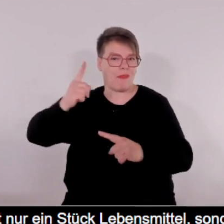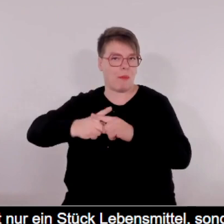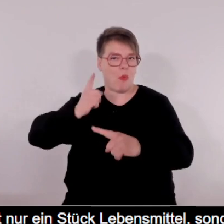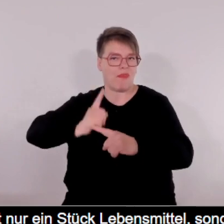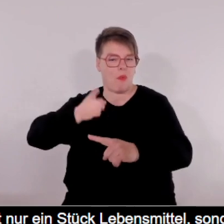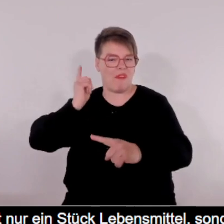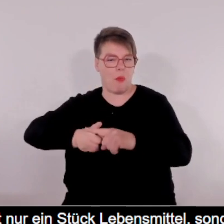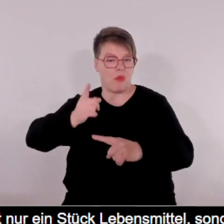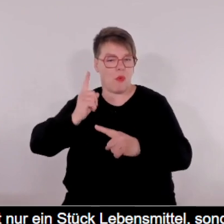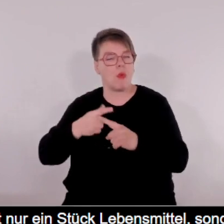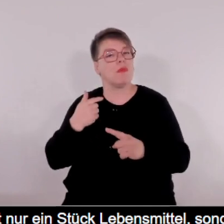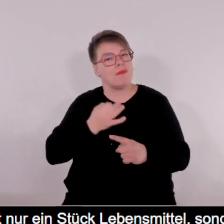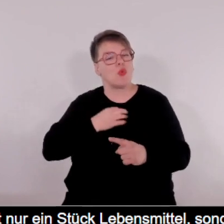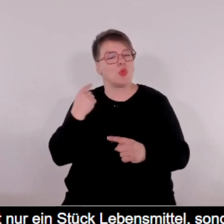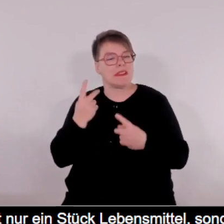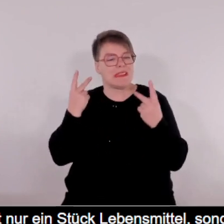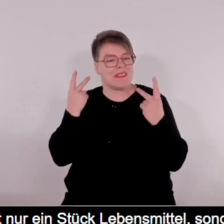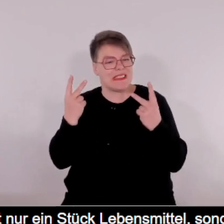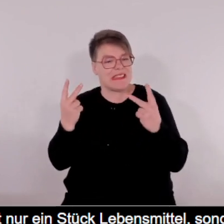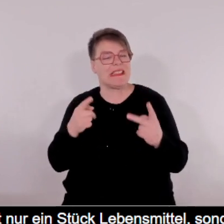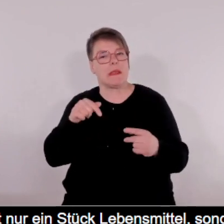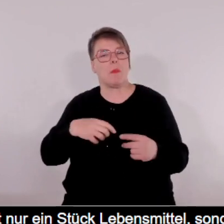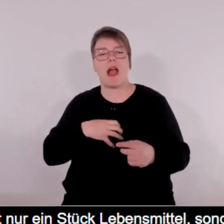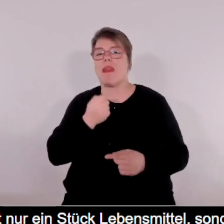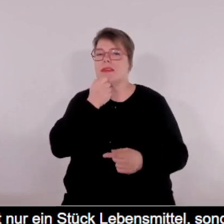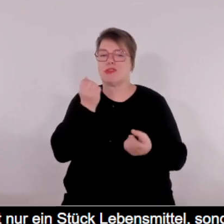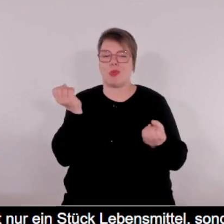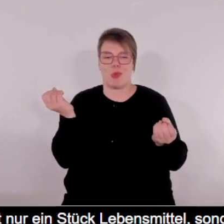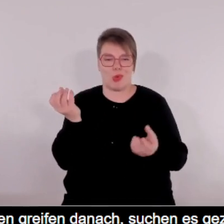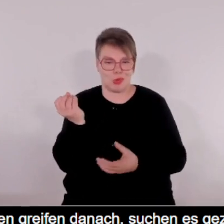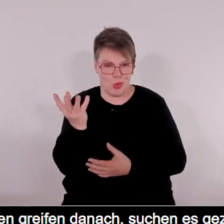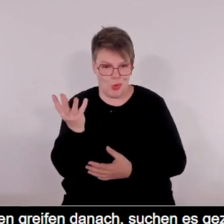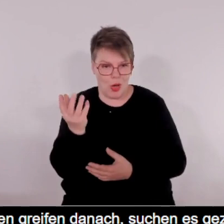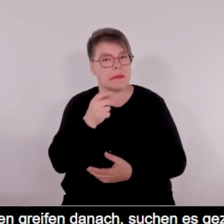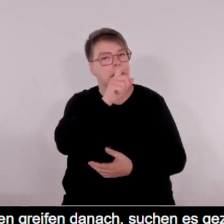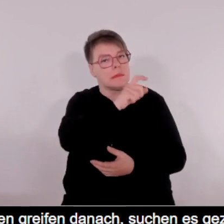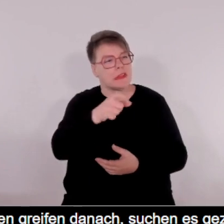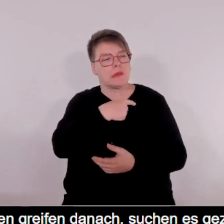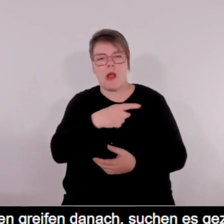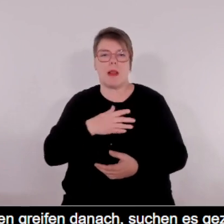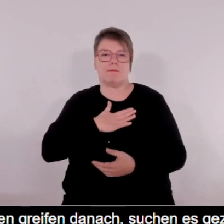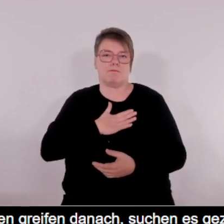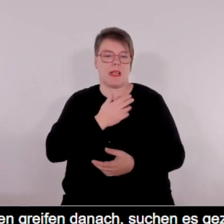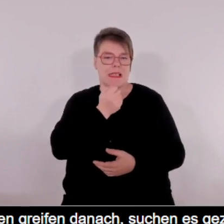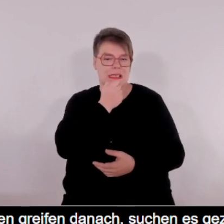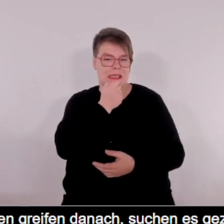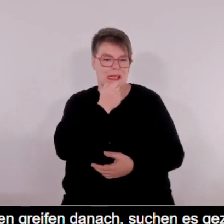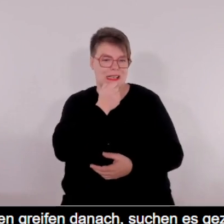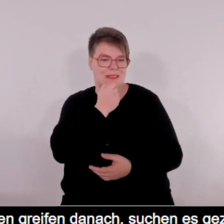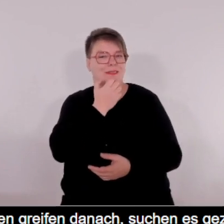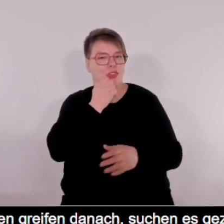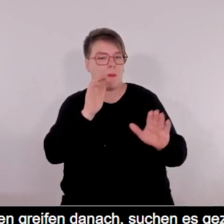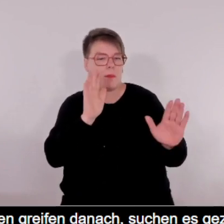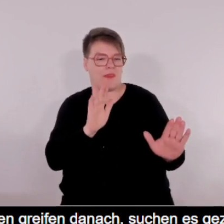prämieren, mit einer ganz klaren regionalen Bedeutung und auch mit einem regionalen Bezug. Denn für uns ist es ganz